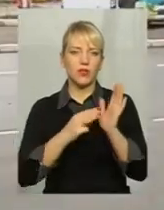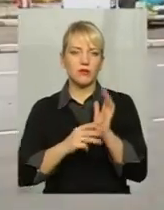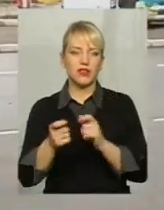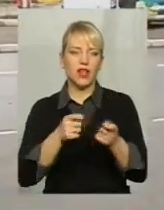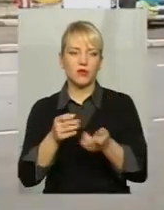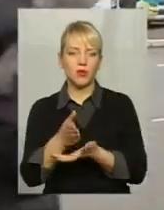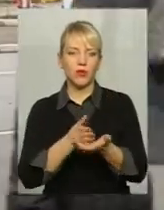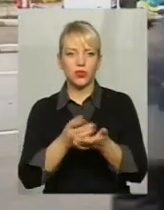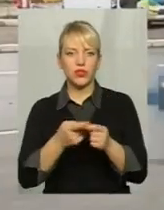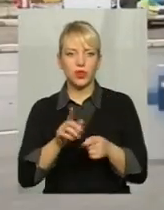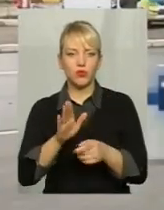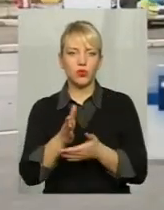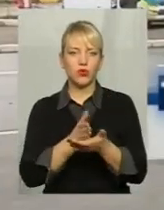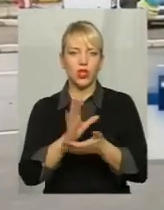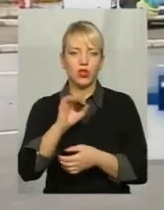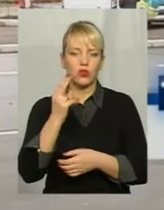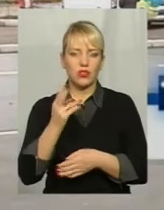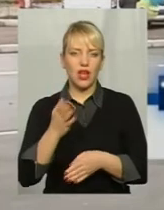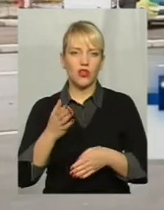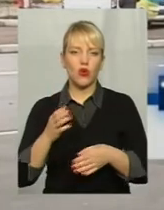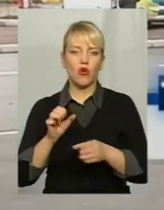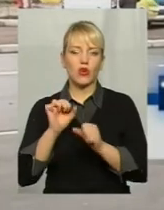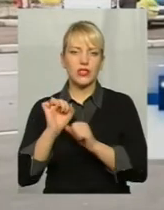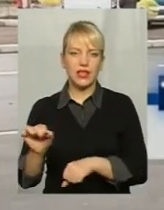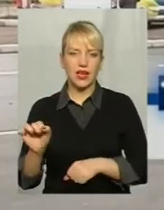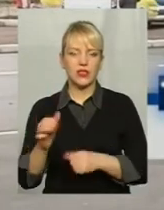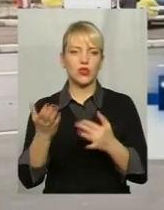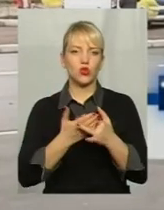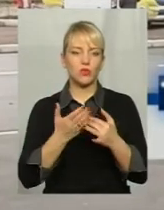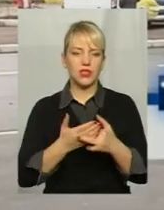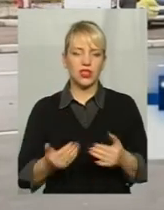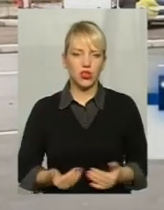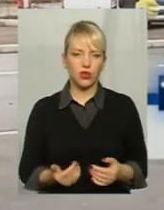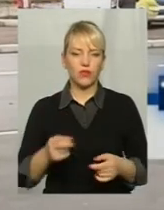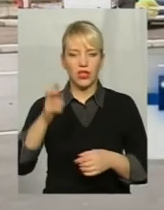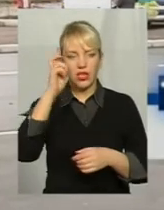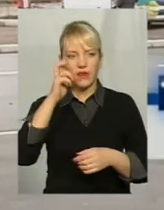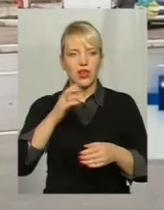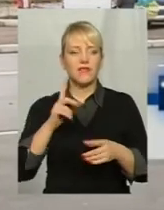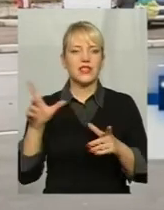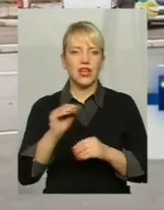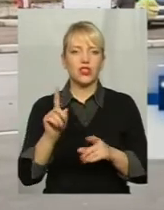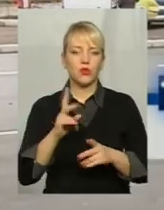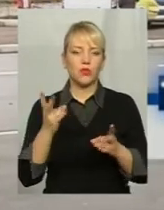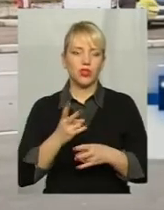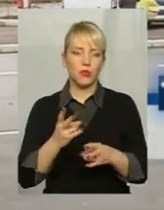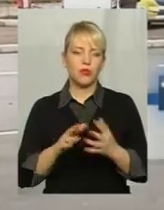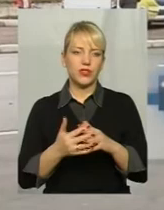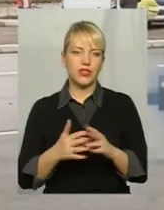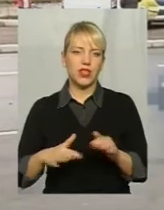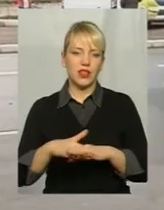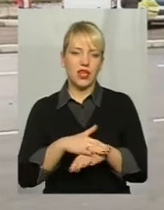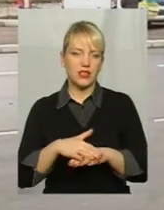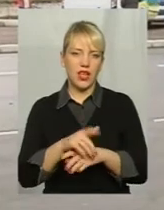Це будуть послуги соціального захисту, субсидії житлові, державні допомоги, все, що потребує насамперед сільське населення Також нам буде можливість